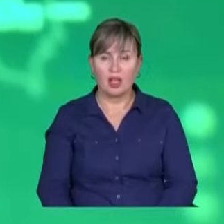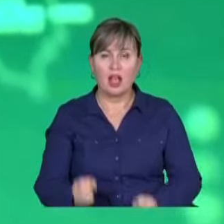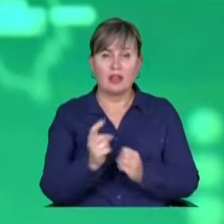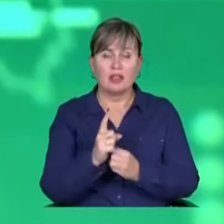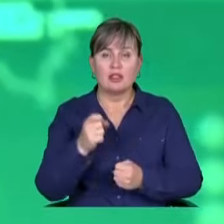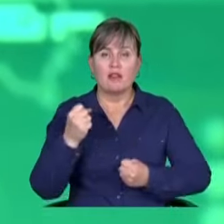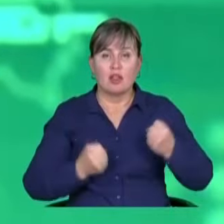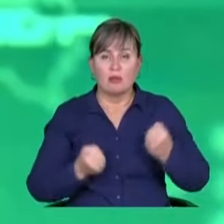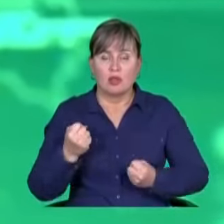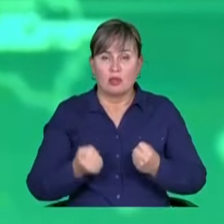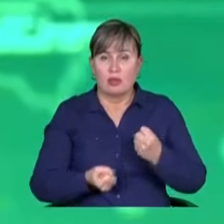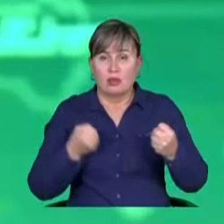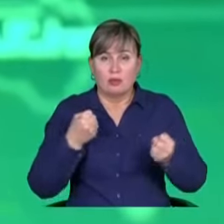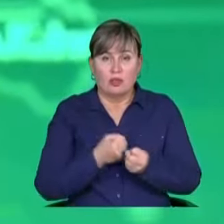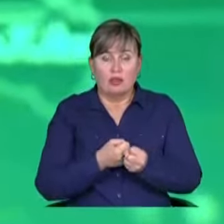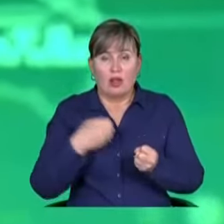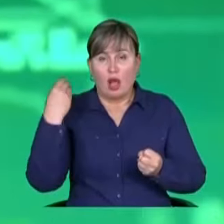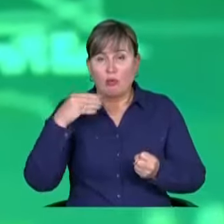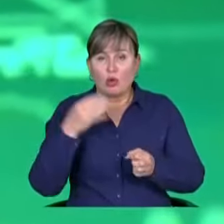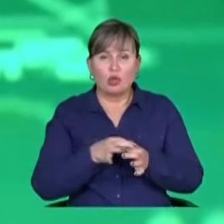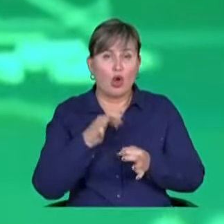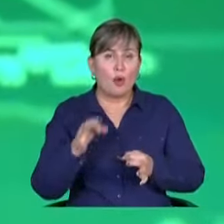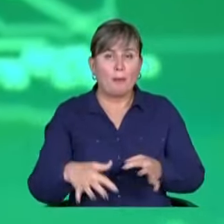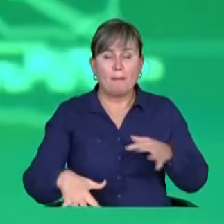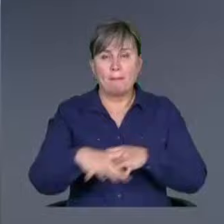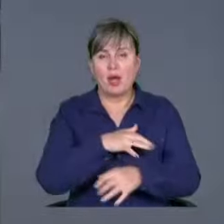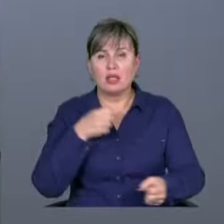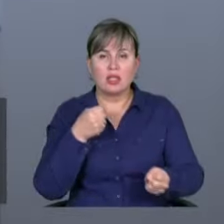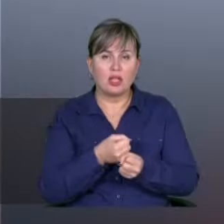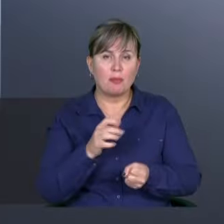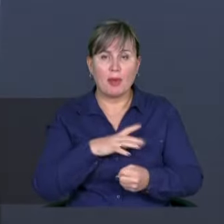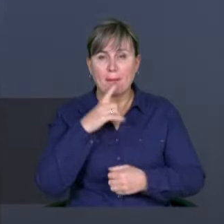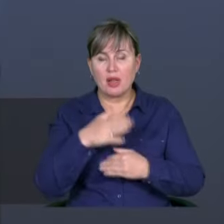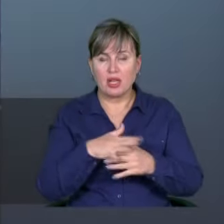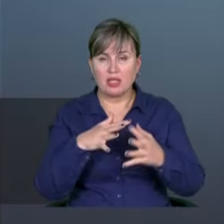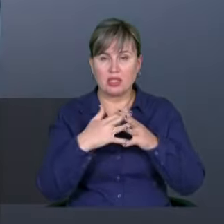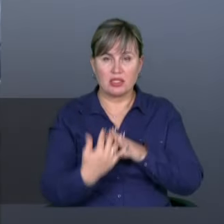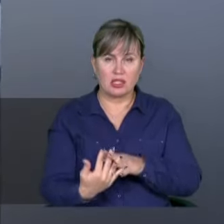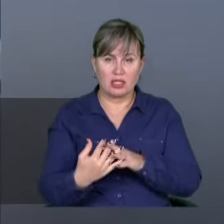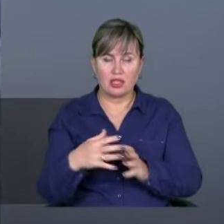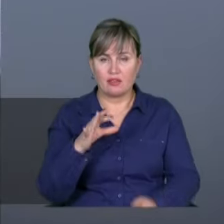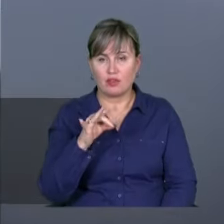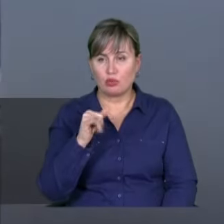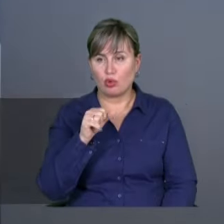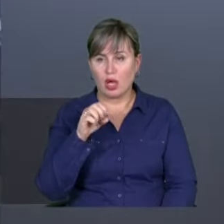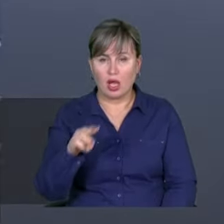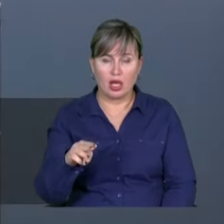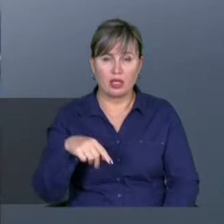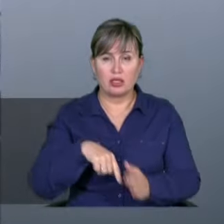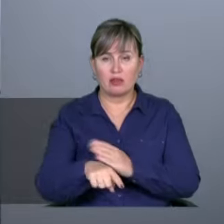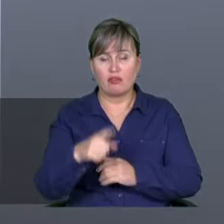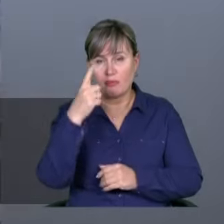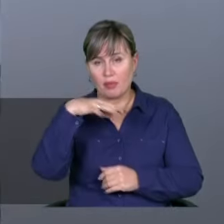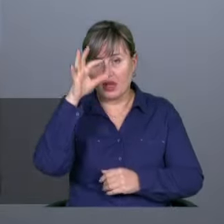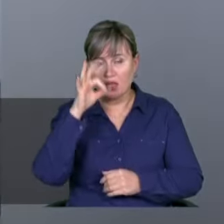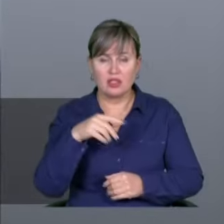11 автомобилей столкнулись на трассе в Акмолинской области. Массовое ДТП произошло вблизи села Берсуат. По информации областного департамента